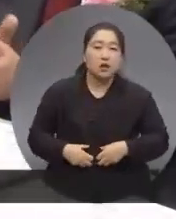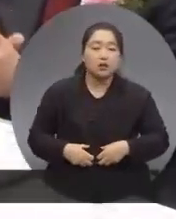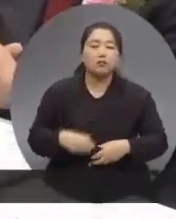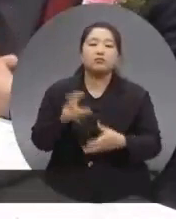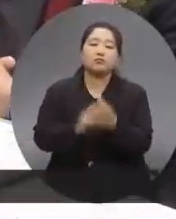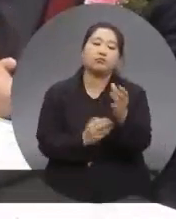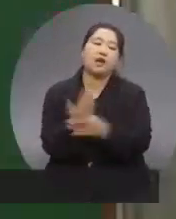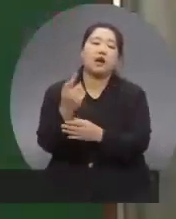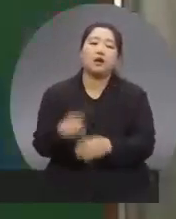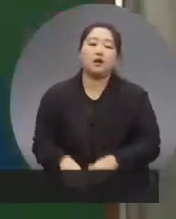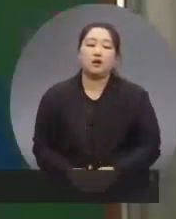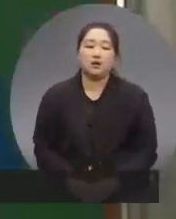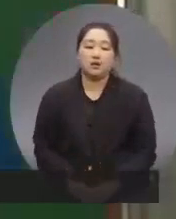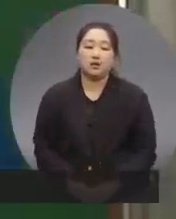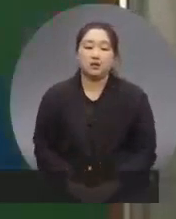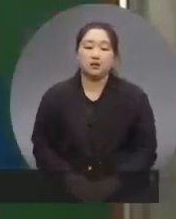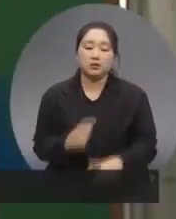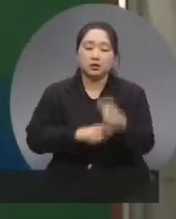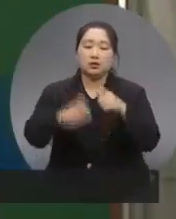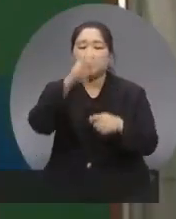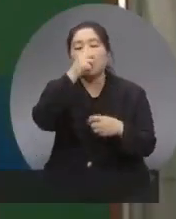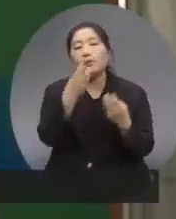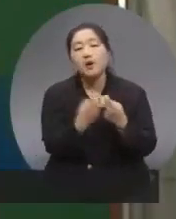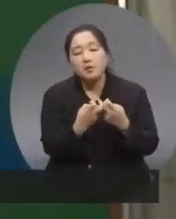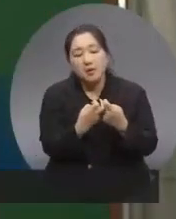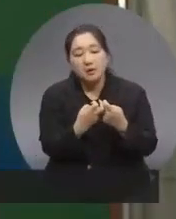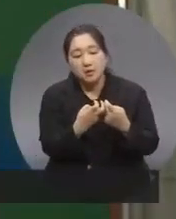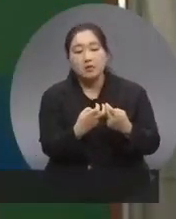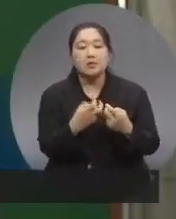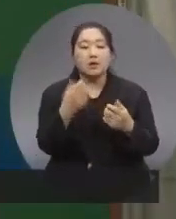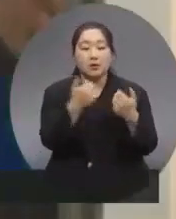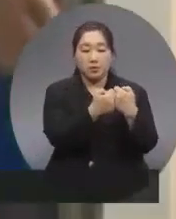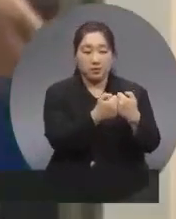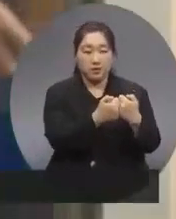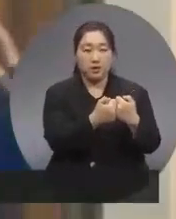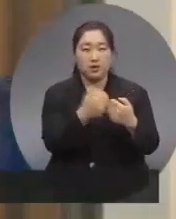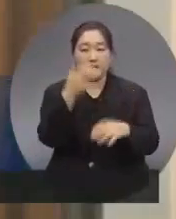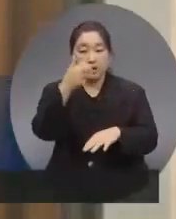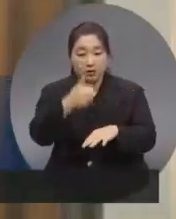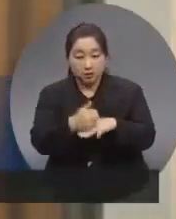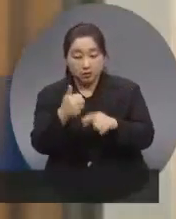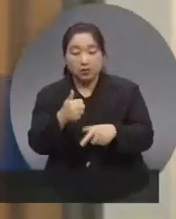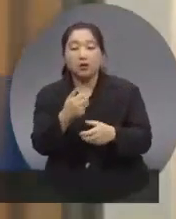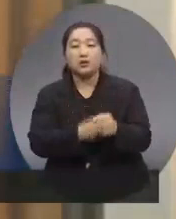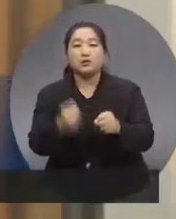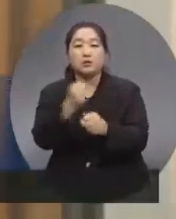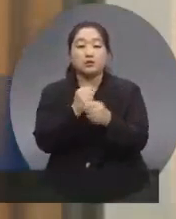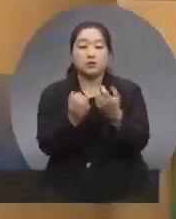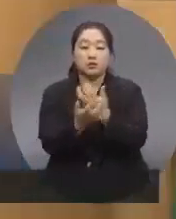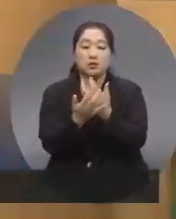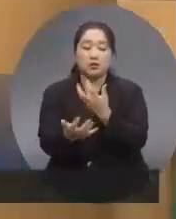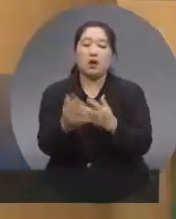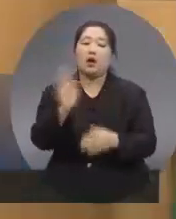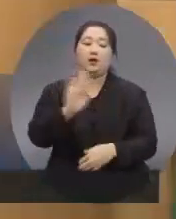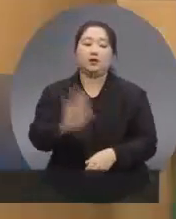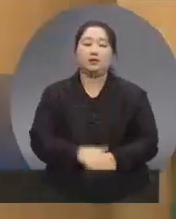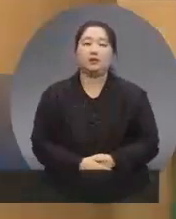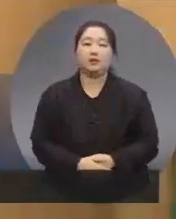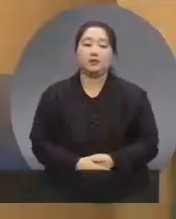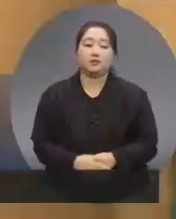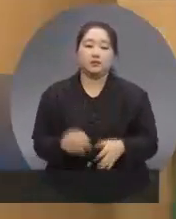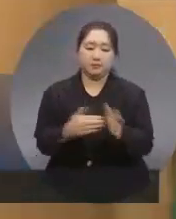더 좋은 안을 도출해보자 해가지고 회의를 했고 그 회의 결과 성립 총회는 안 했고요